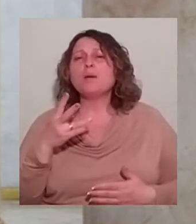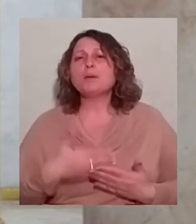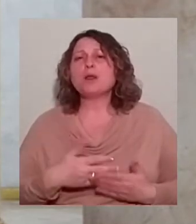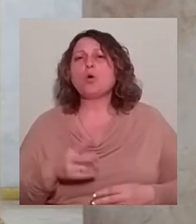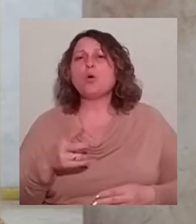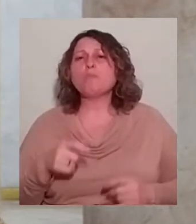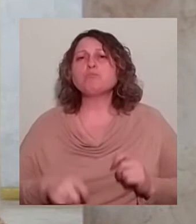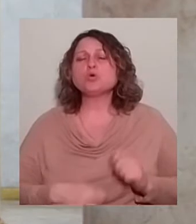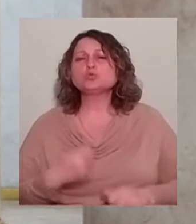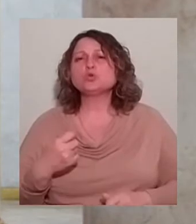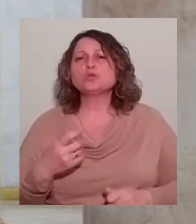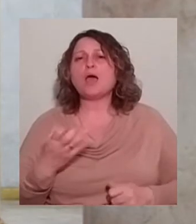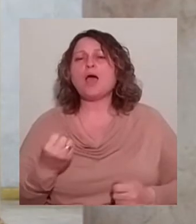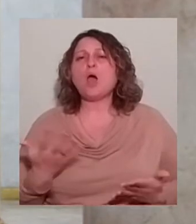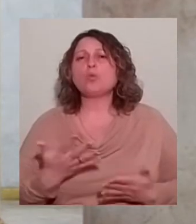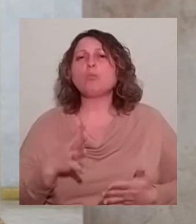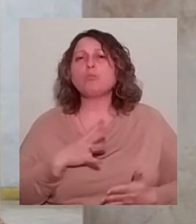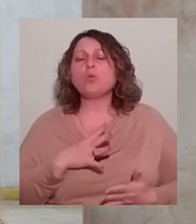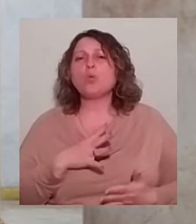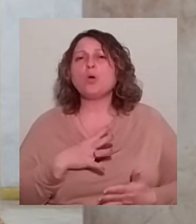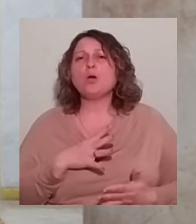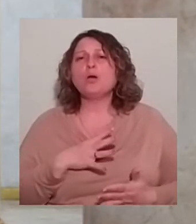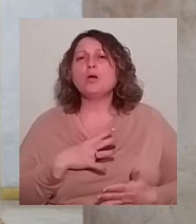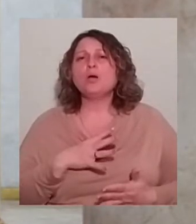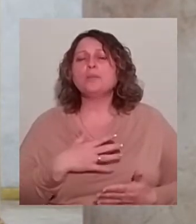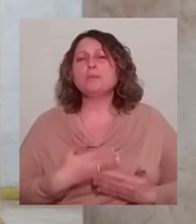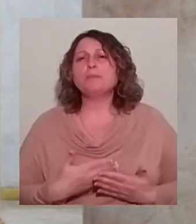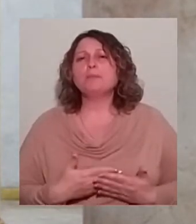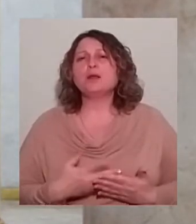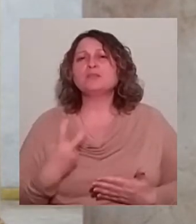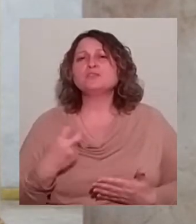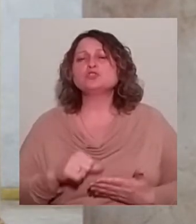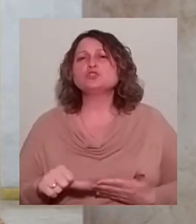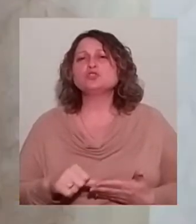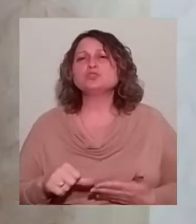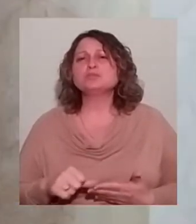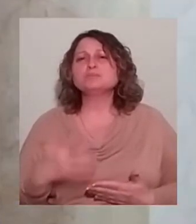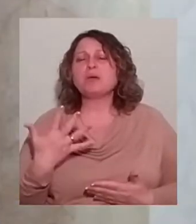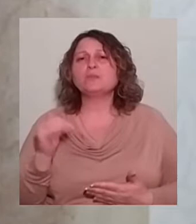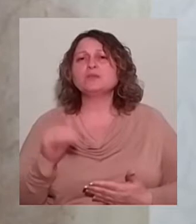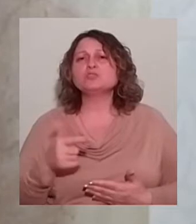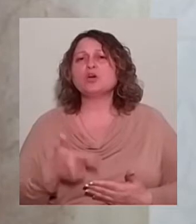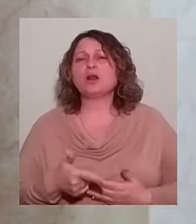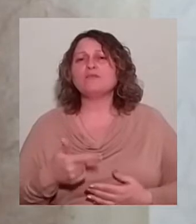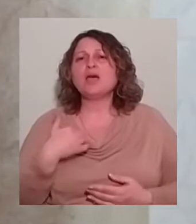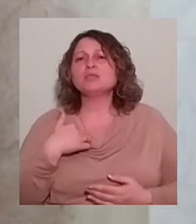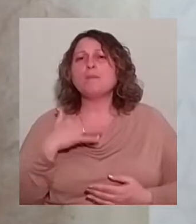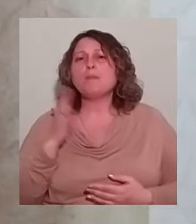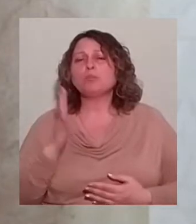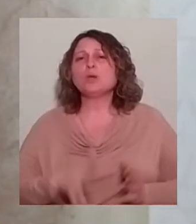на яку було завдано пошкоджень, складає десь 265 тисяч гривень. Нами буде подано